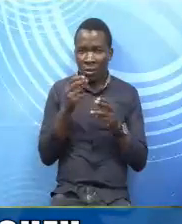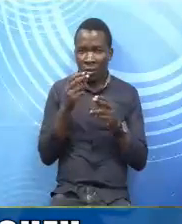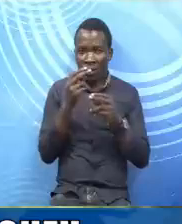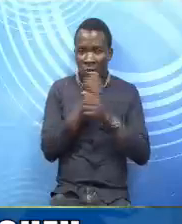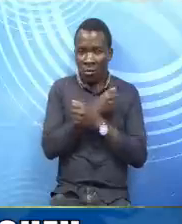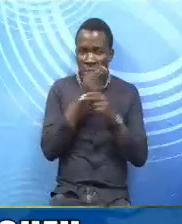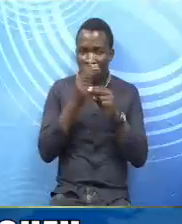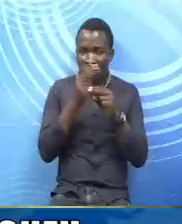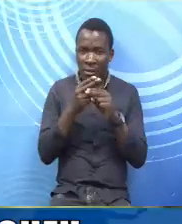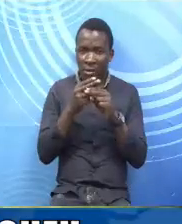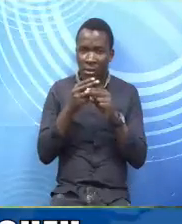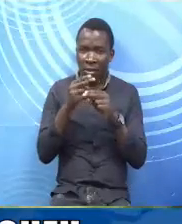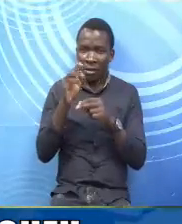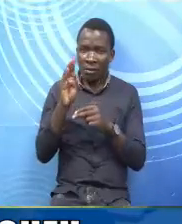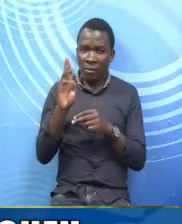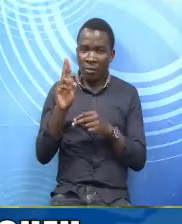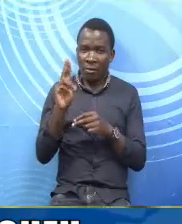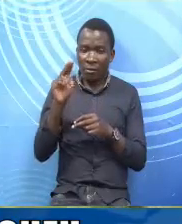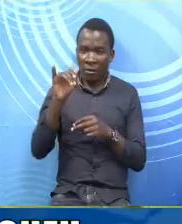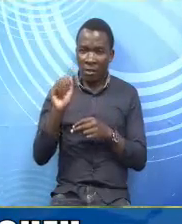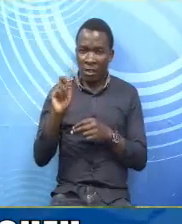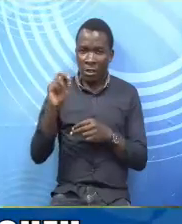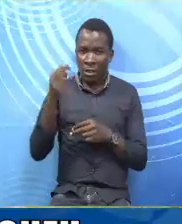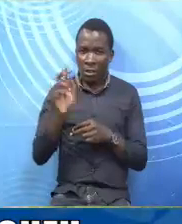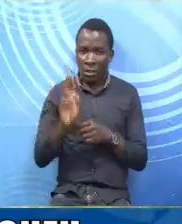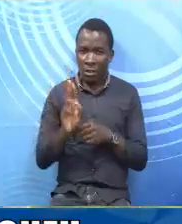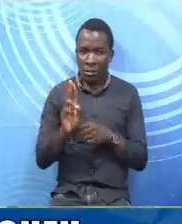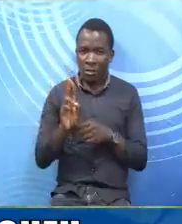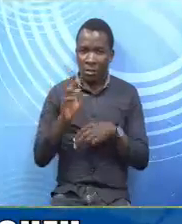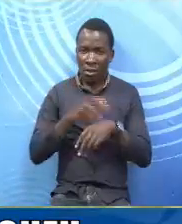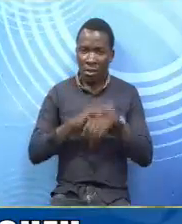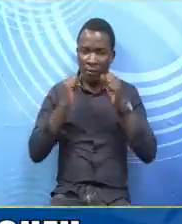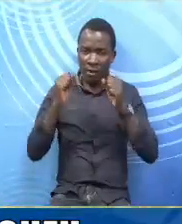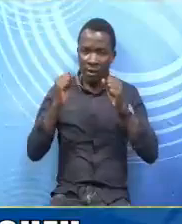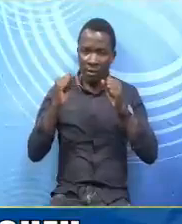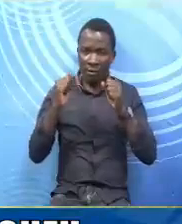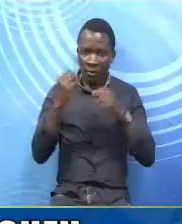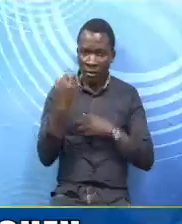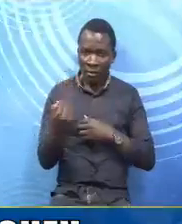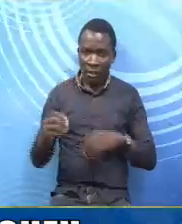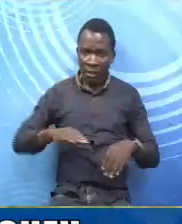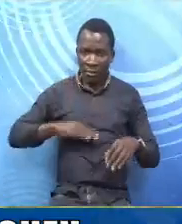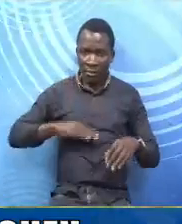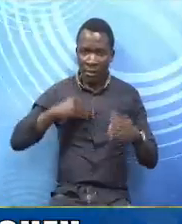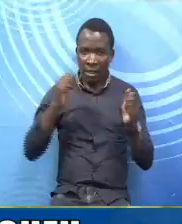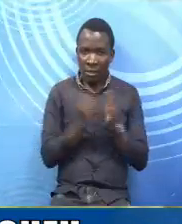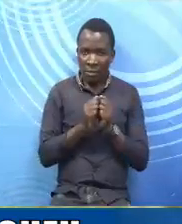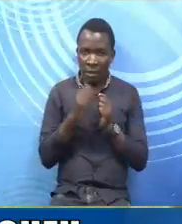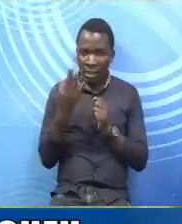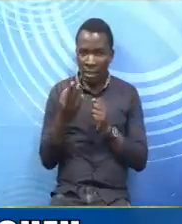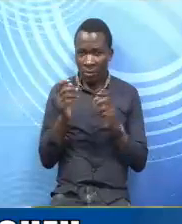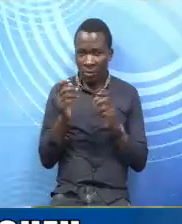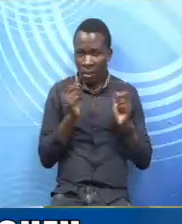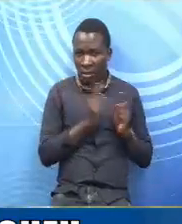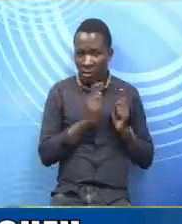rya Bunyango yaraye afashe umwana w'imyaka 13 cyatubabaje muri uyu